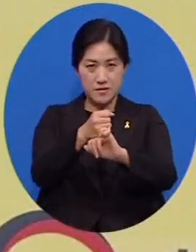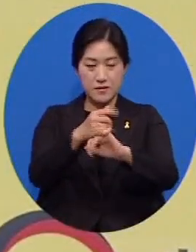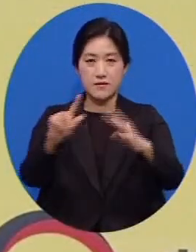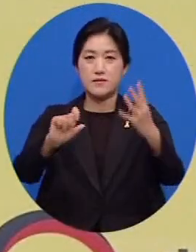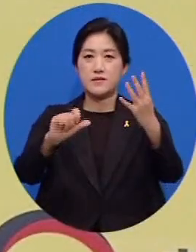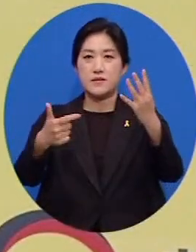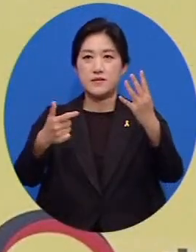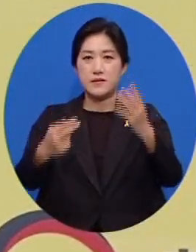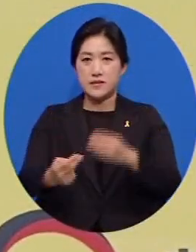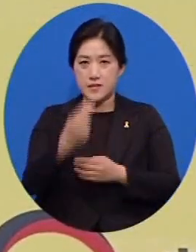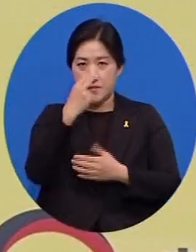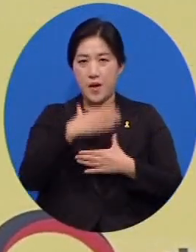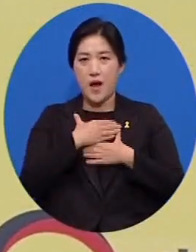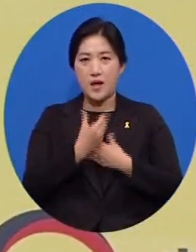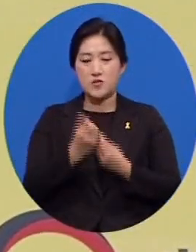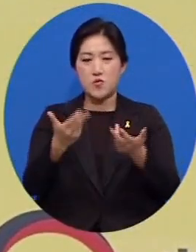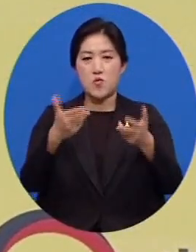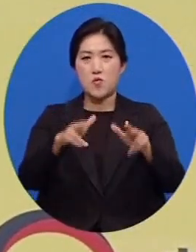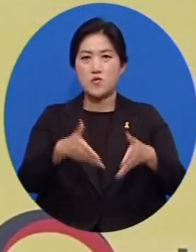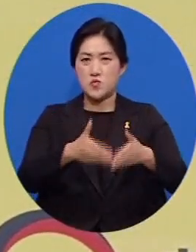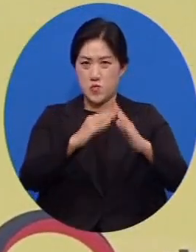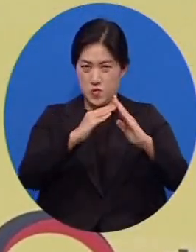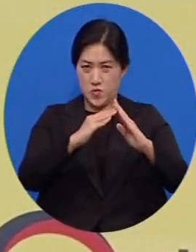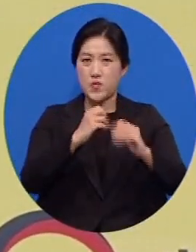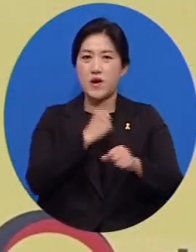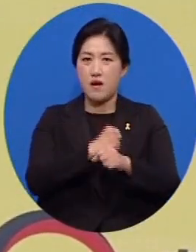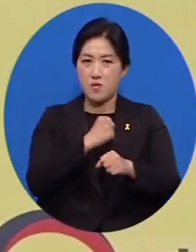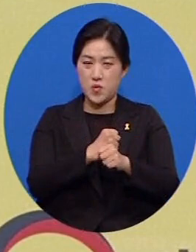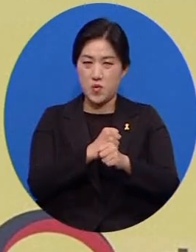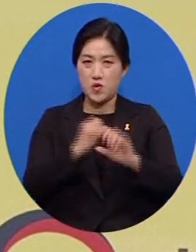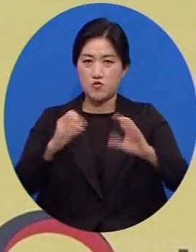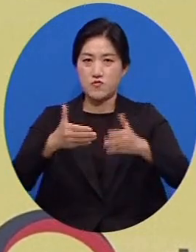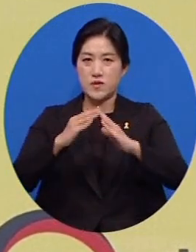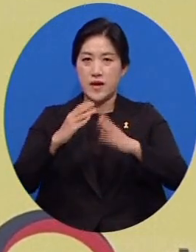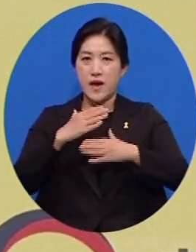4.16 생명안전공원 조성과 국립